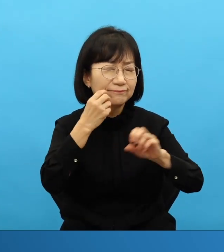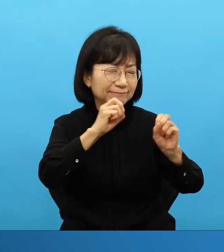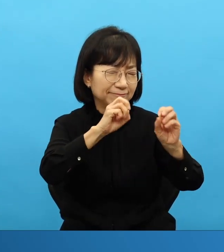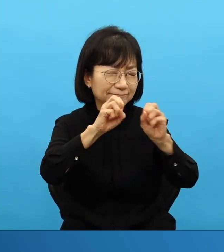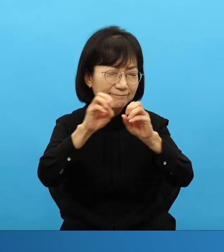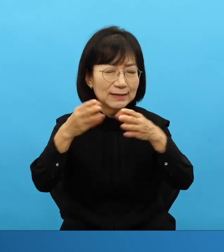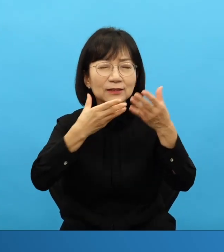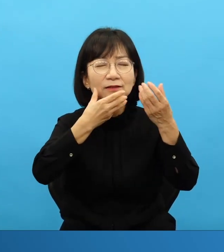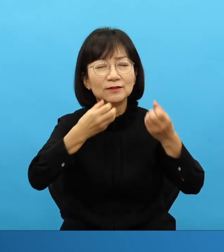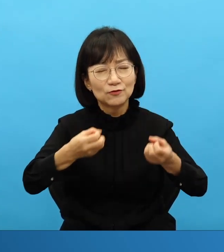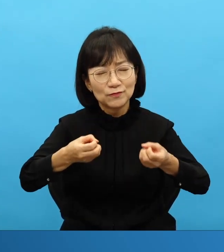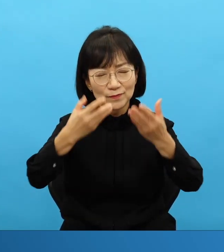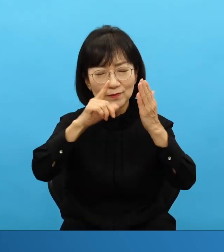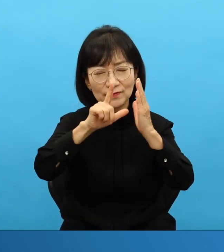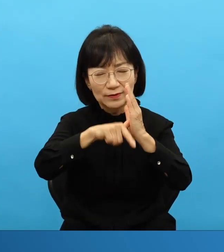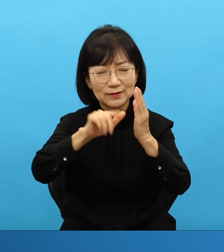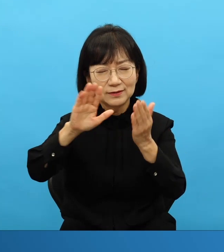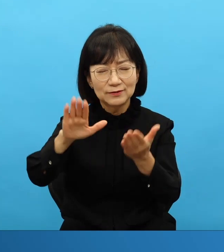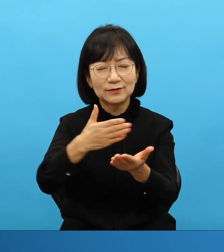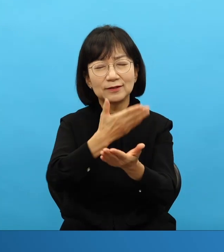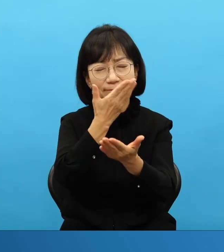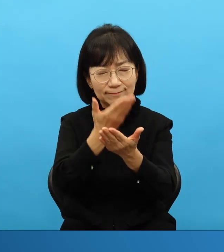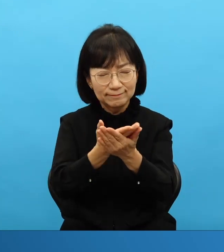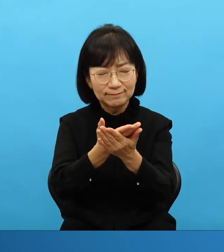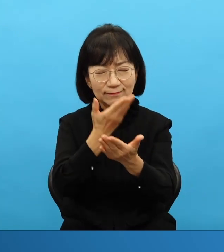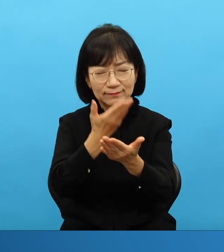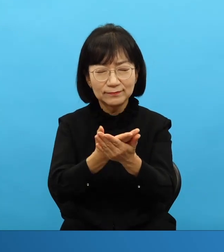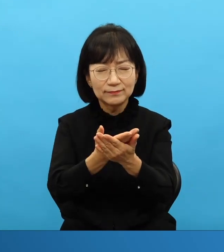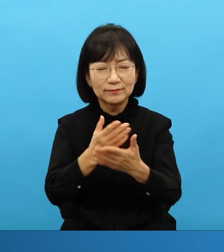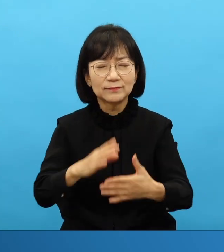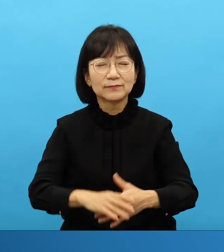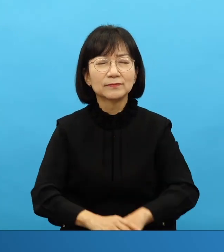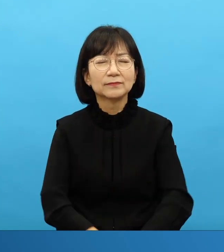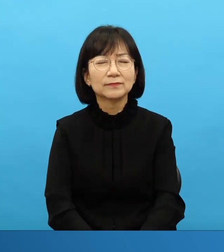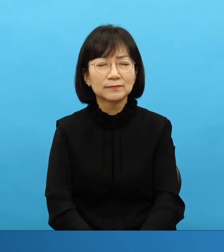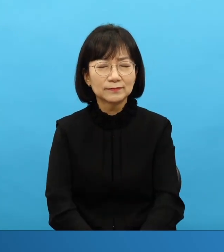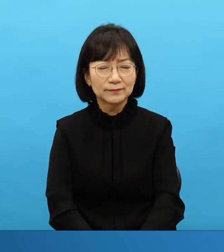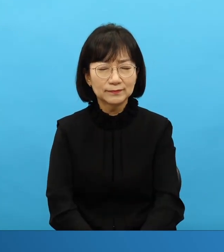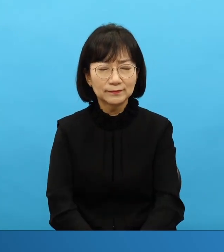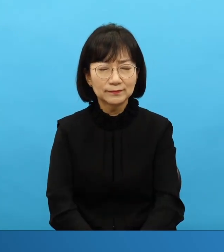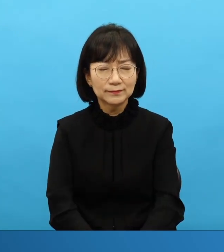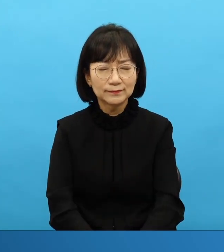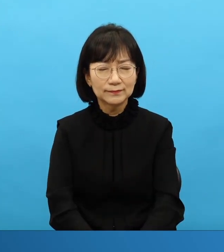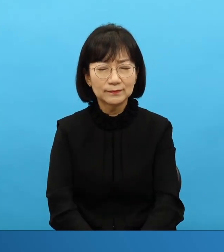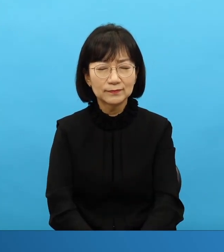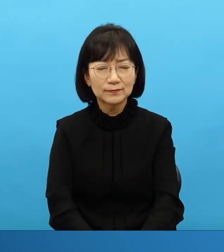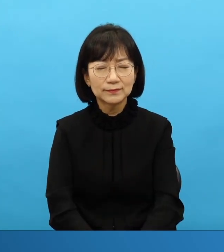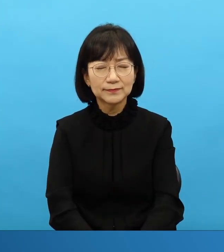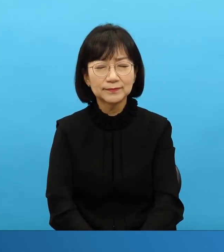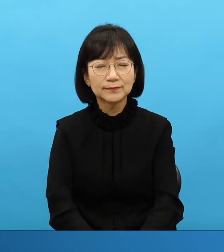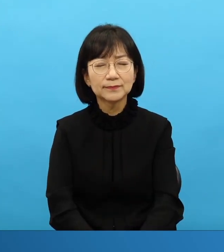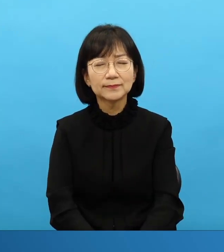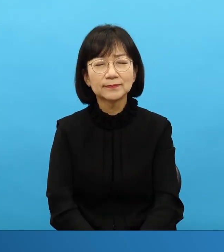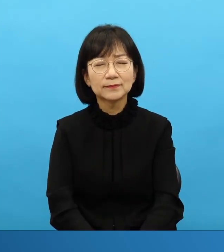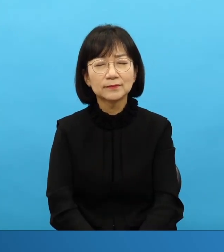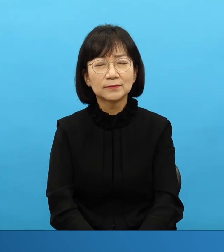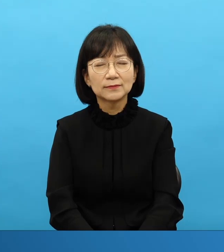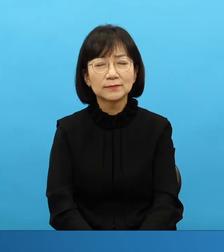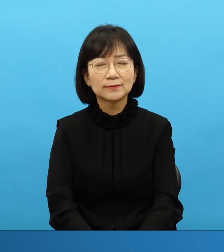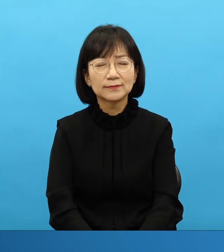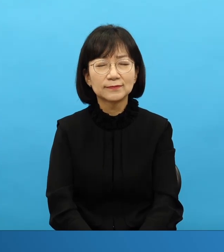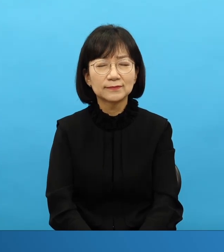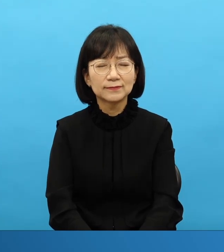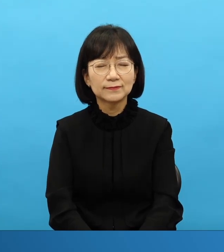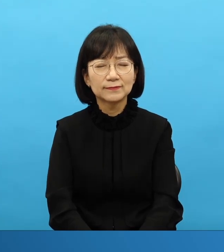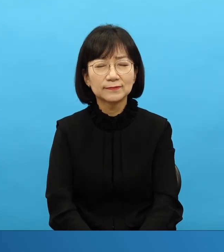在讲台上所立的李兴勋牧师，主通过他的口宣布神信息之时，愿成为237 5000族群兴起来